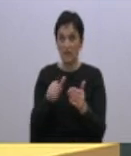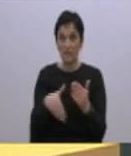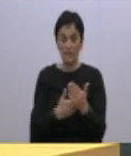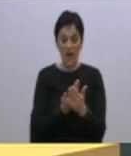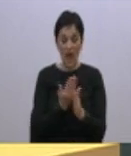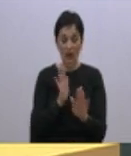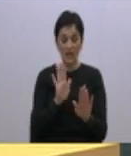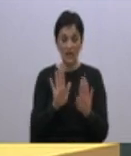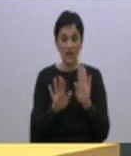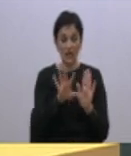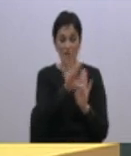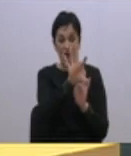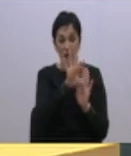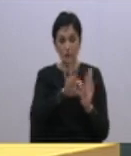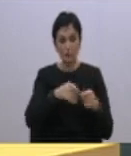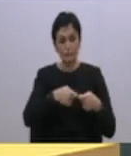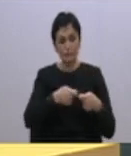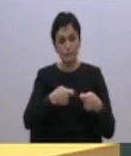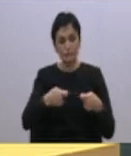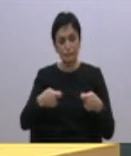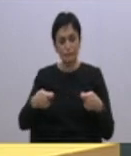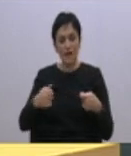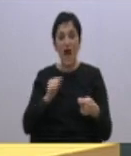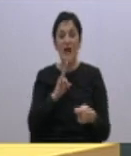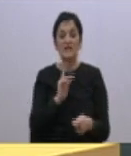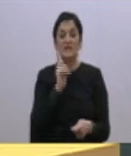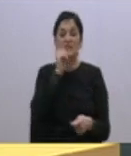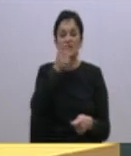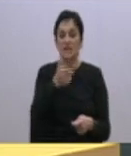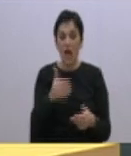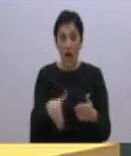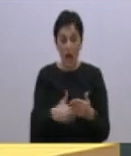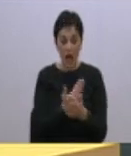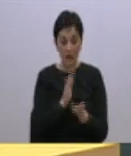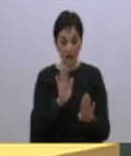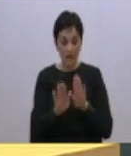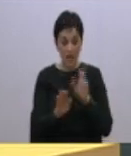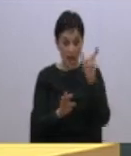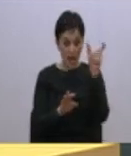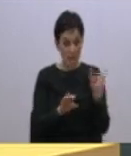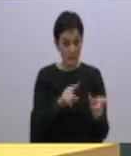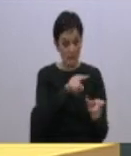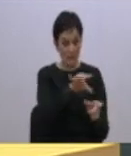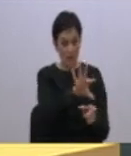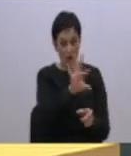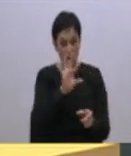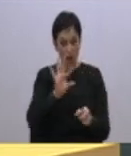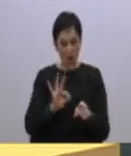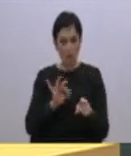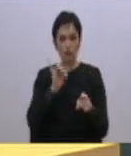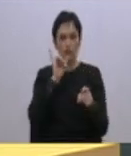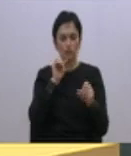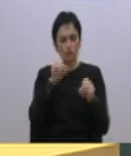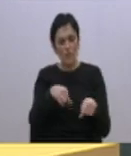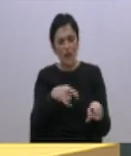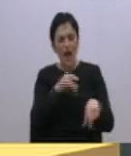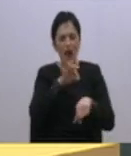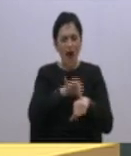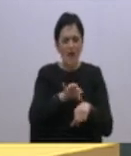Hemzoaneli Șerceva Gacianurda, an zeg, rodesa cahal Hemzoaneli Savicevsa, izșeleba și uzlot gahtesta, asi ce